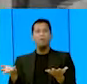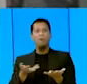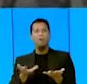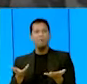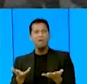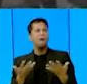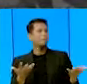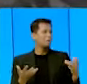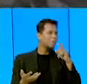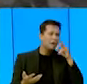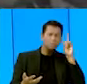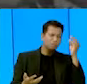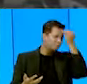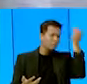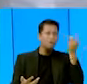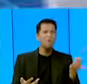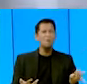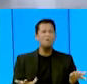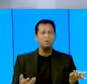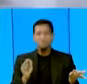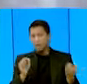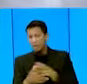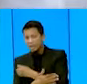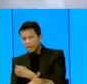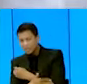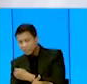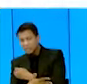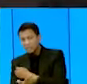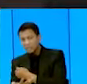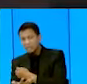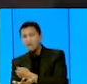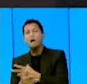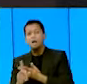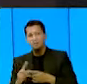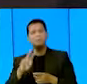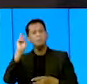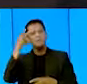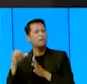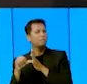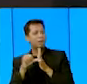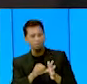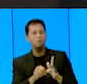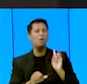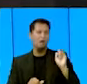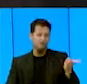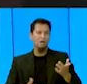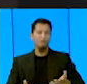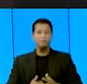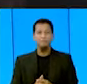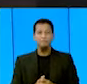mengurangi beban orang tua, siswa tak tertampung di sekolah negeri diberikan bantuan. Sudah ada 95 SMP swasta